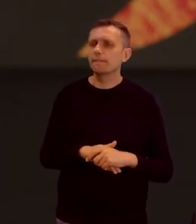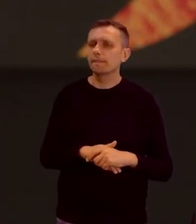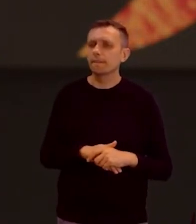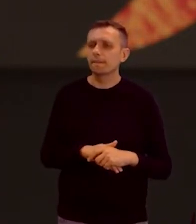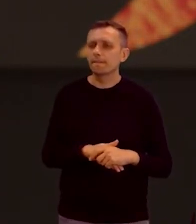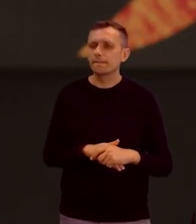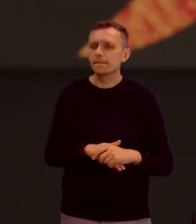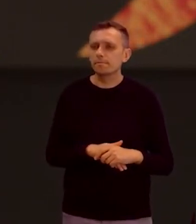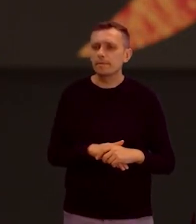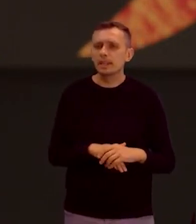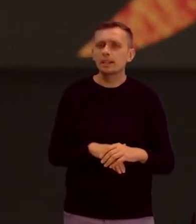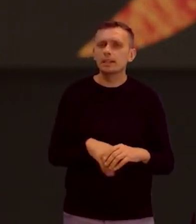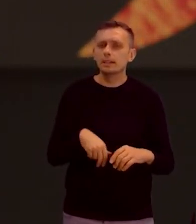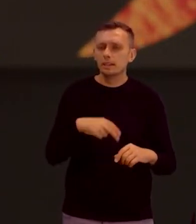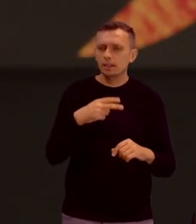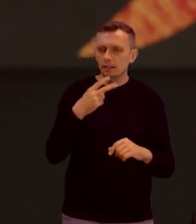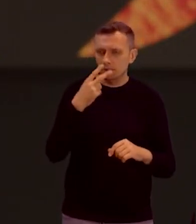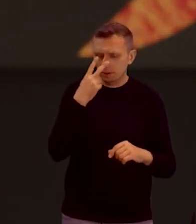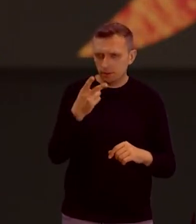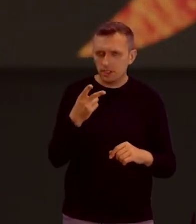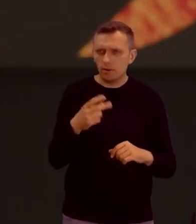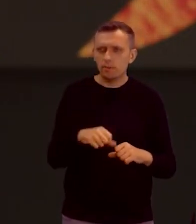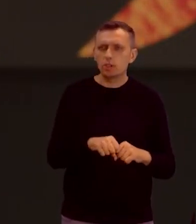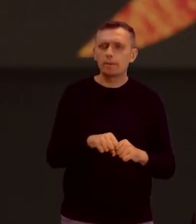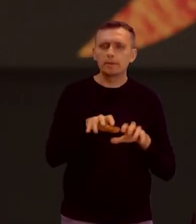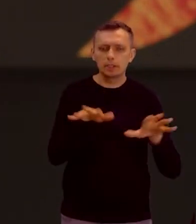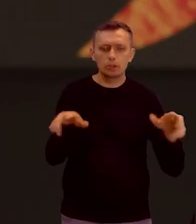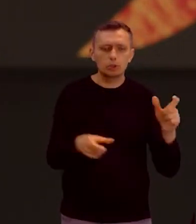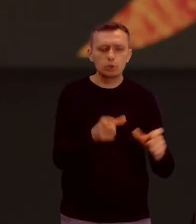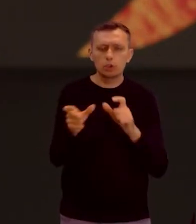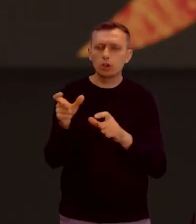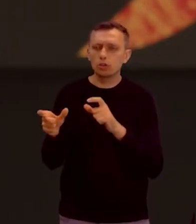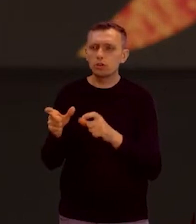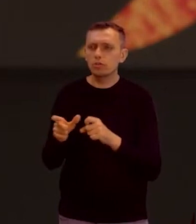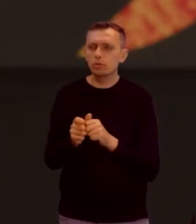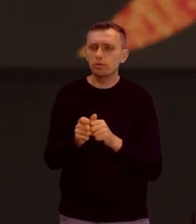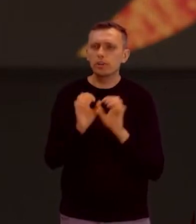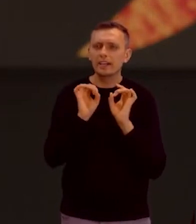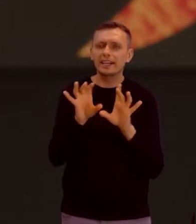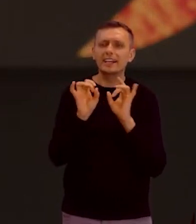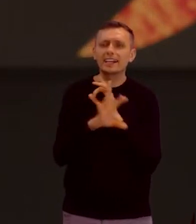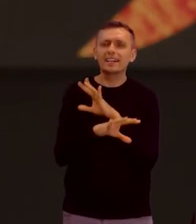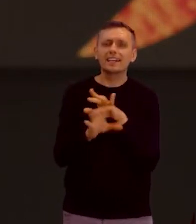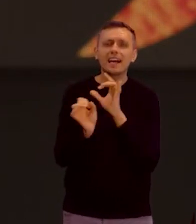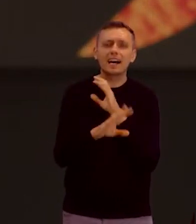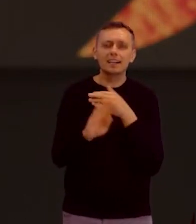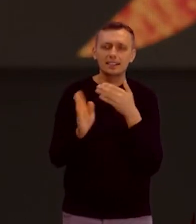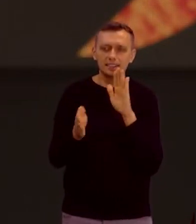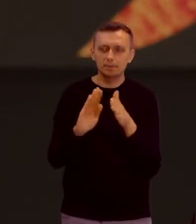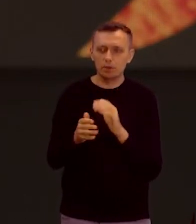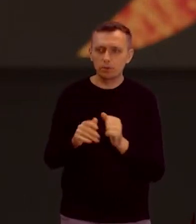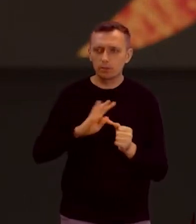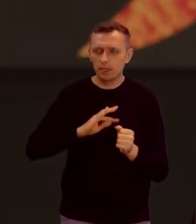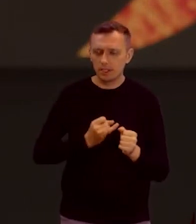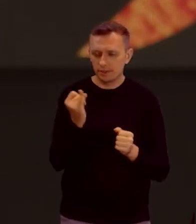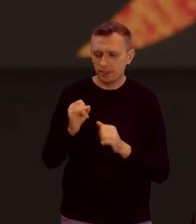gra w obronie swoich dzieci, podczas gdy powinniśmy grać także w ataku.